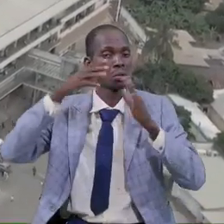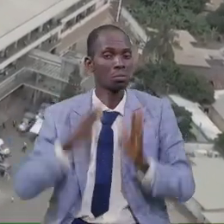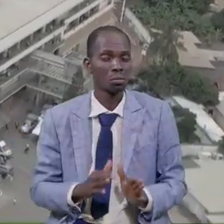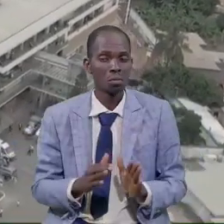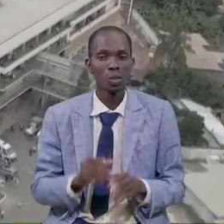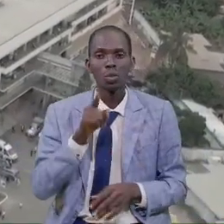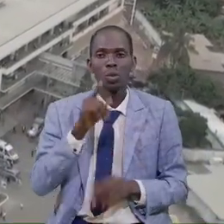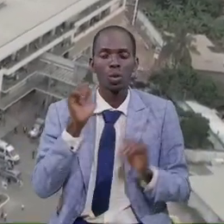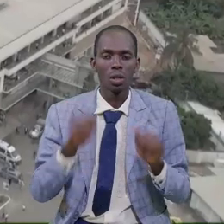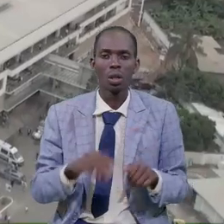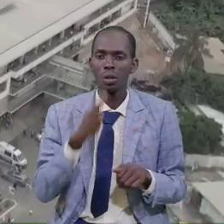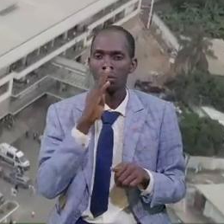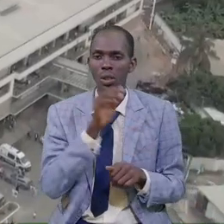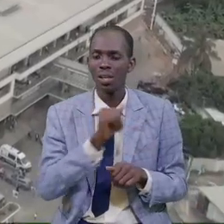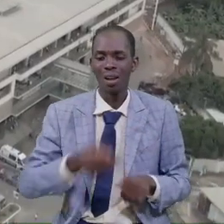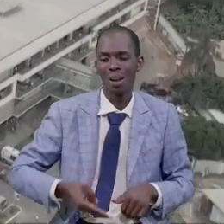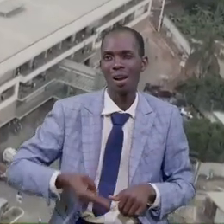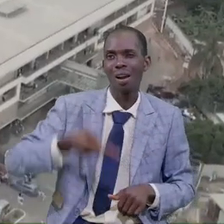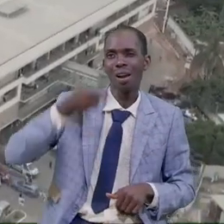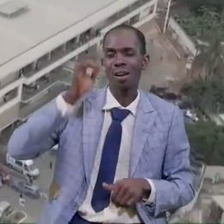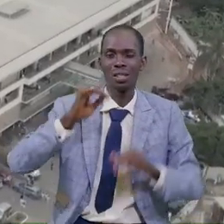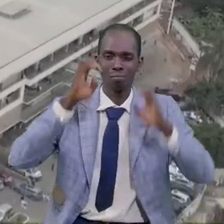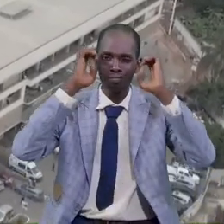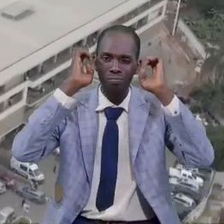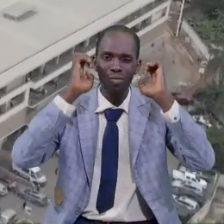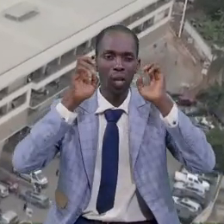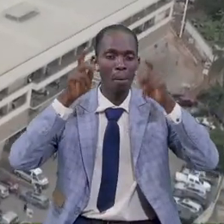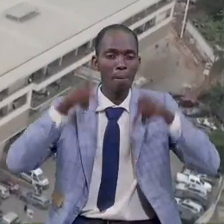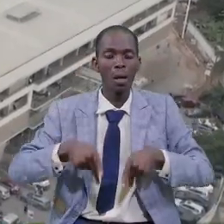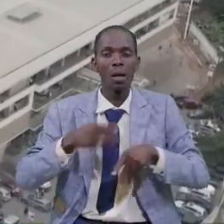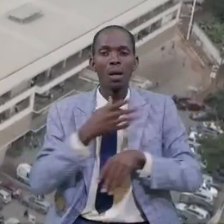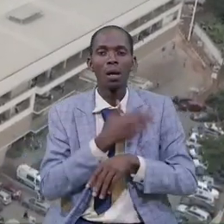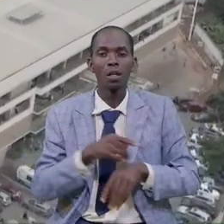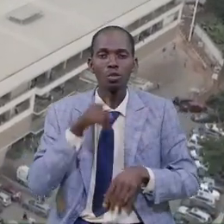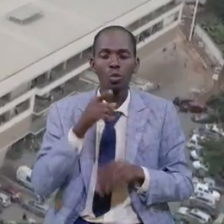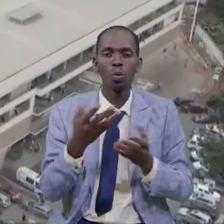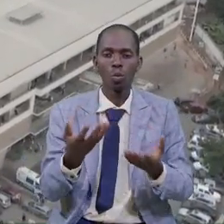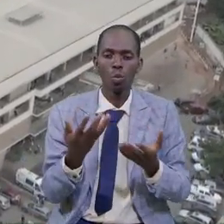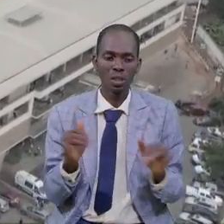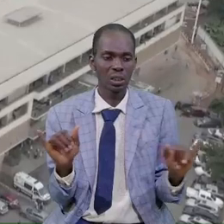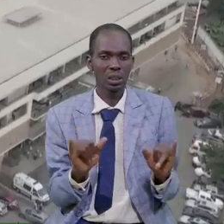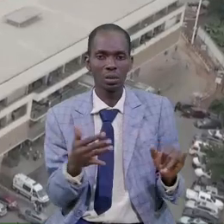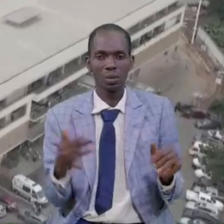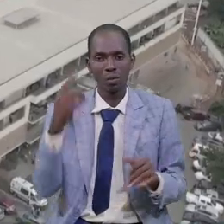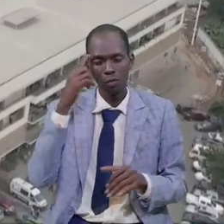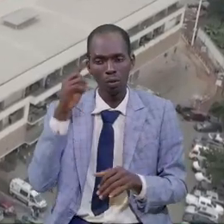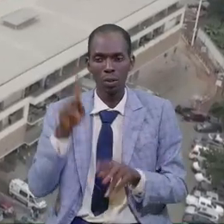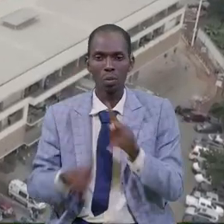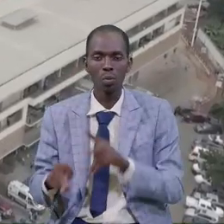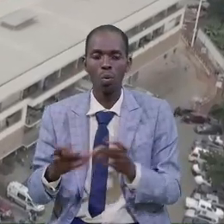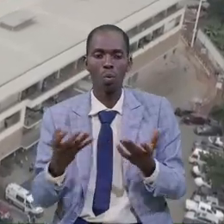Vous pouvez être une personne hautement éduquée et vous voulez ceci pour eux. Vous voulez ceci pour avec eux.